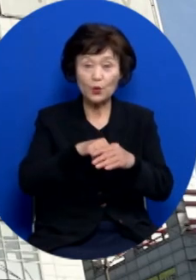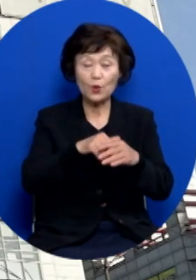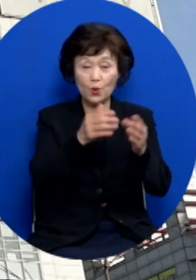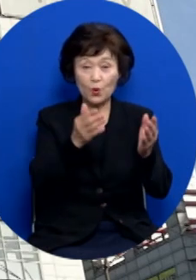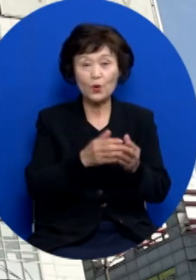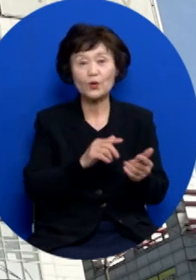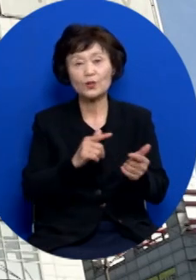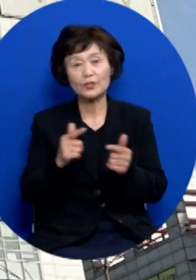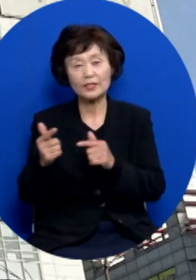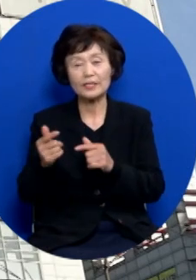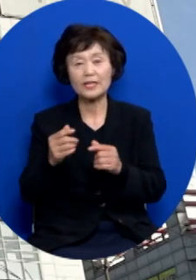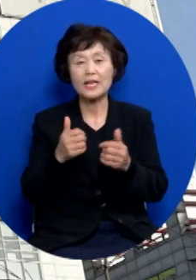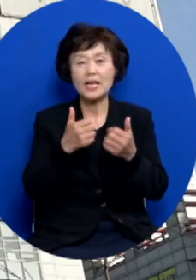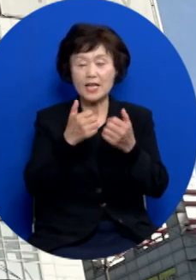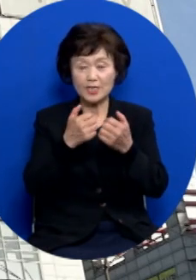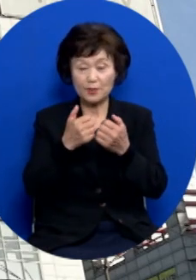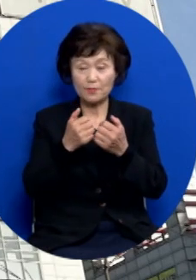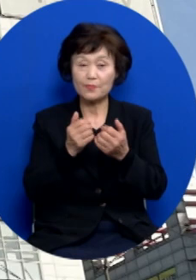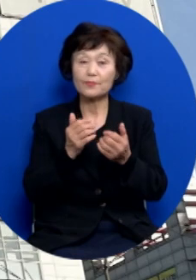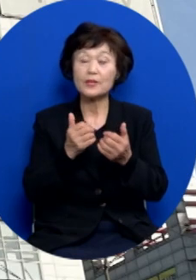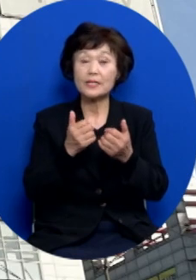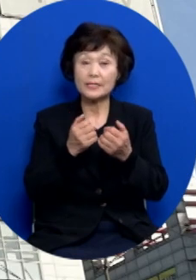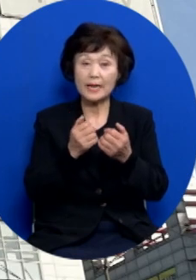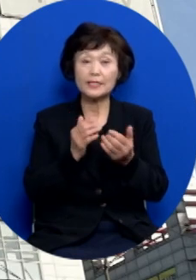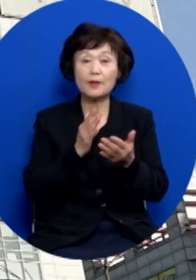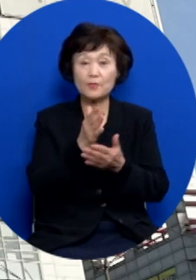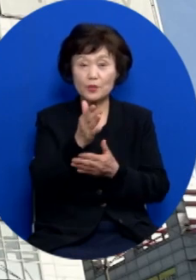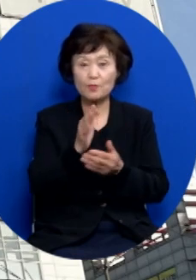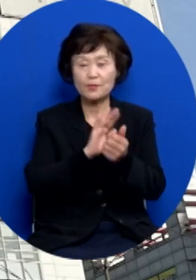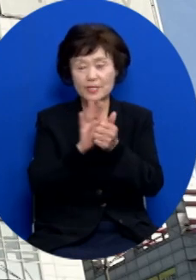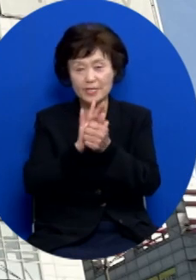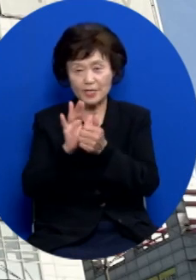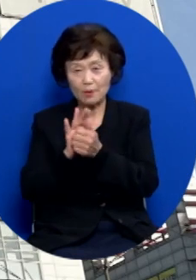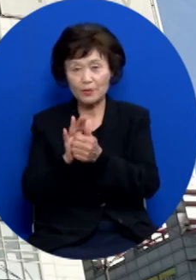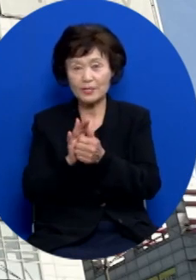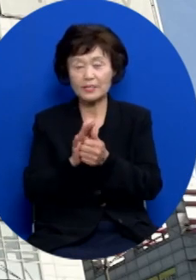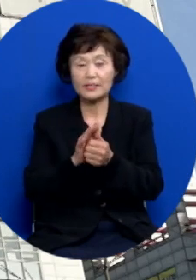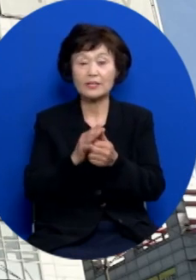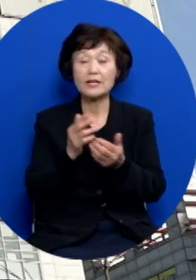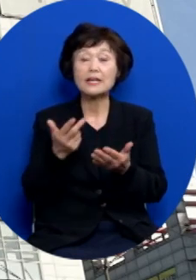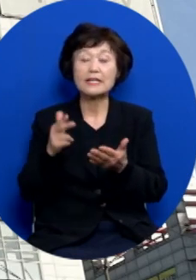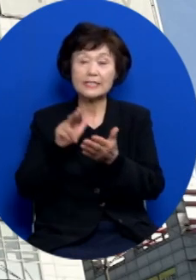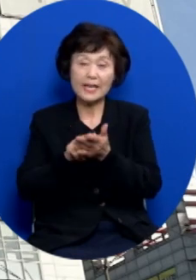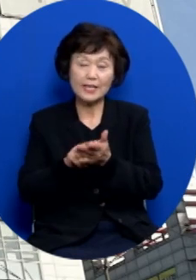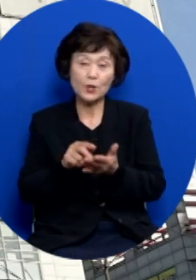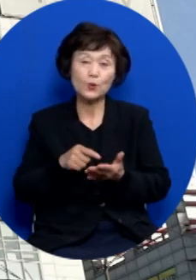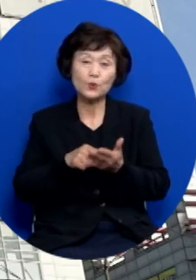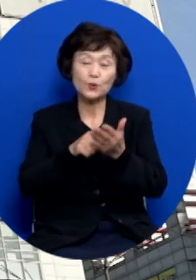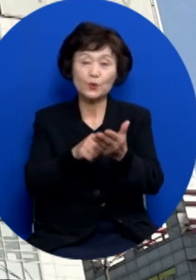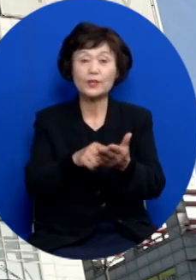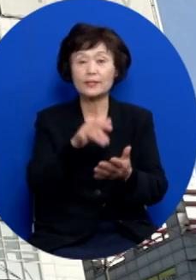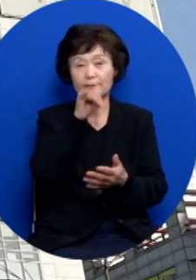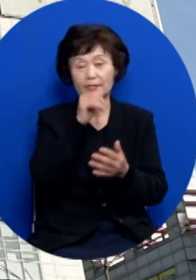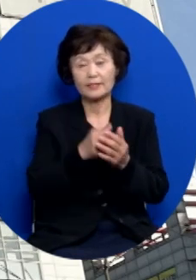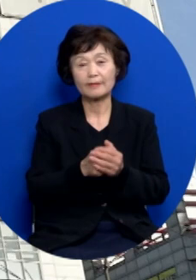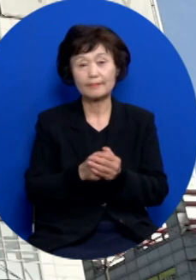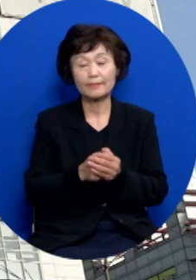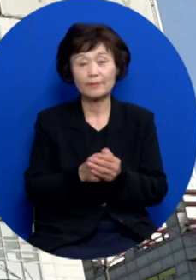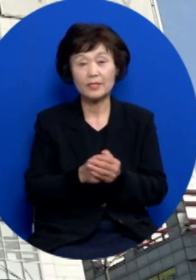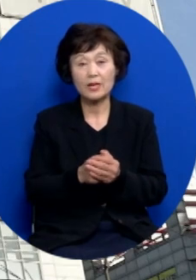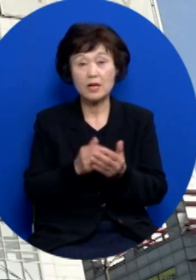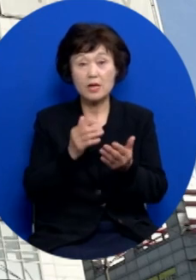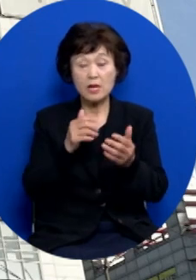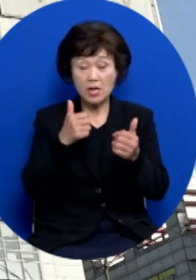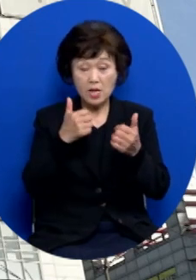상담 서비스 지원법 제정을 촉구하고 나섰습니다. 기독교 등 3대 종교와 국내 상담 관련 단체들은 전문